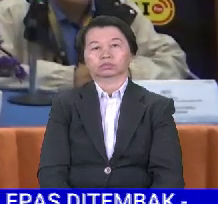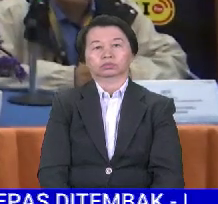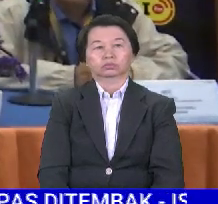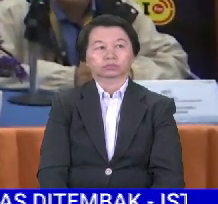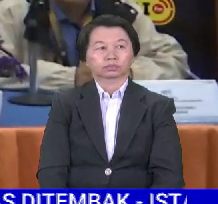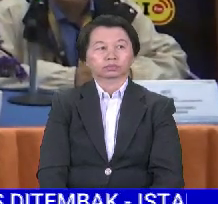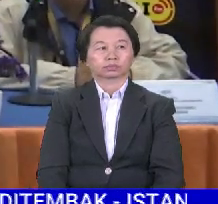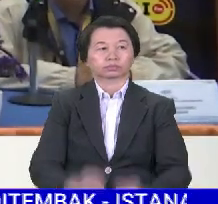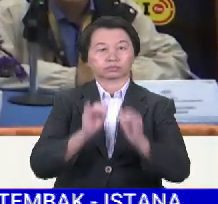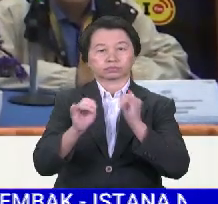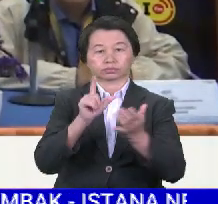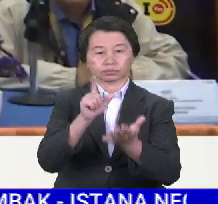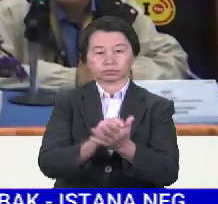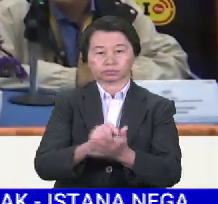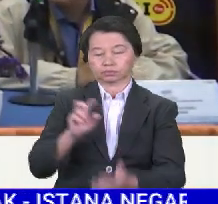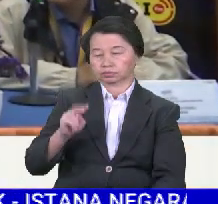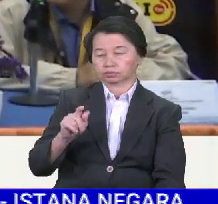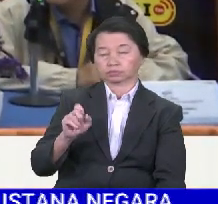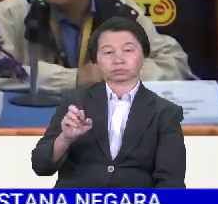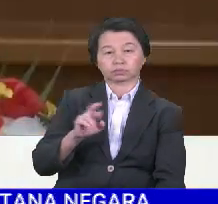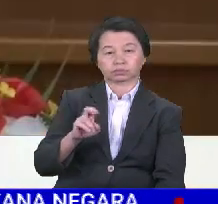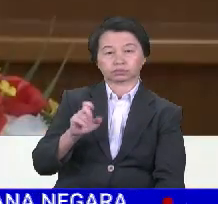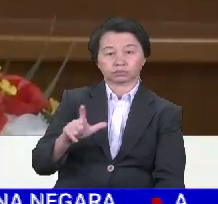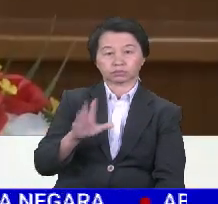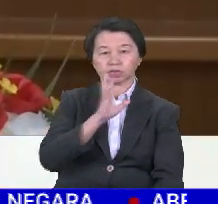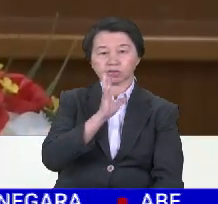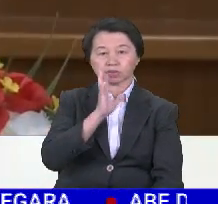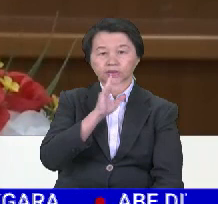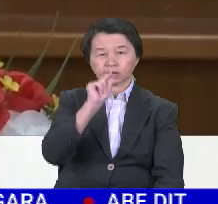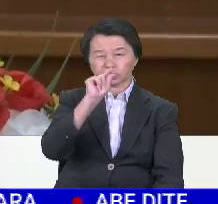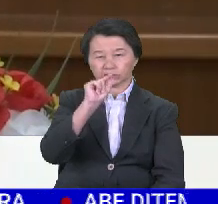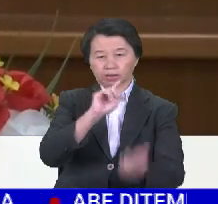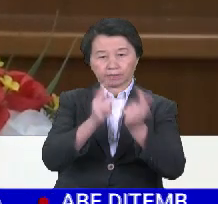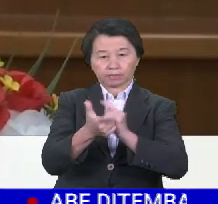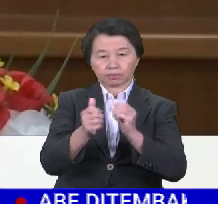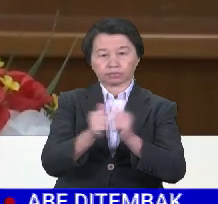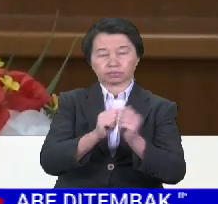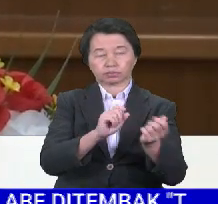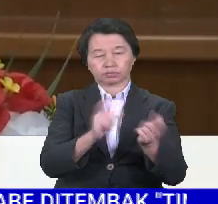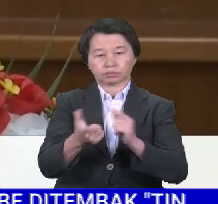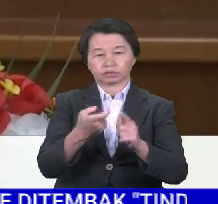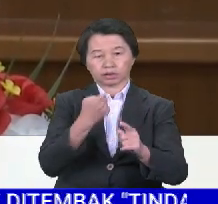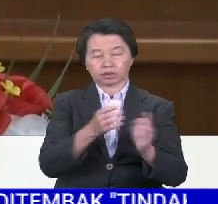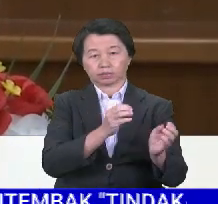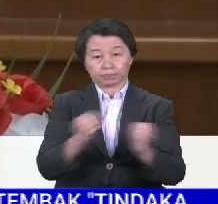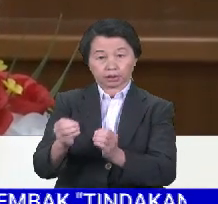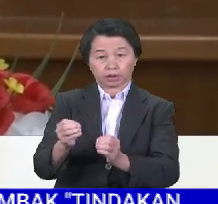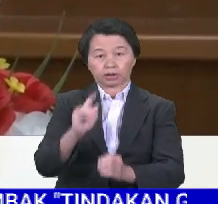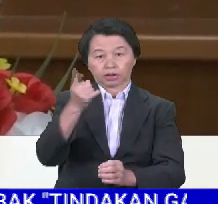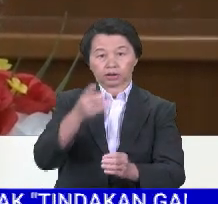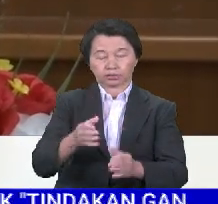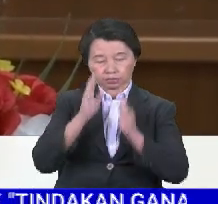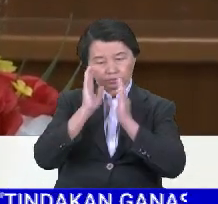Dalam sidang media di Kuching, Nasrul Hakim menjelaskan ia sedikit berbeza daripada penganjuran sebelum ini yang hanya